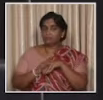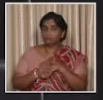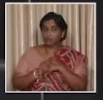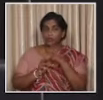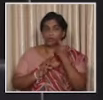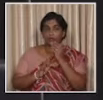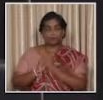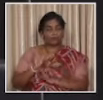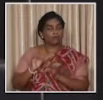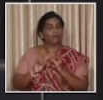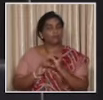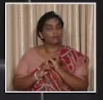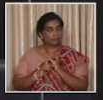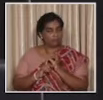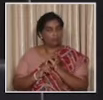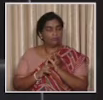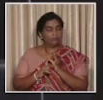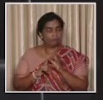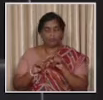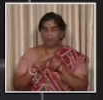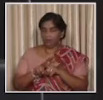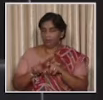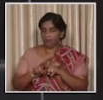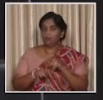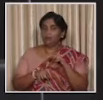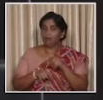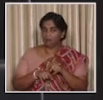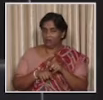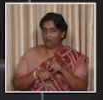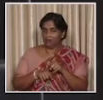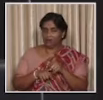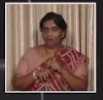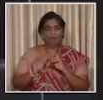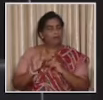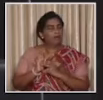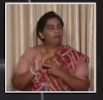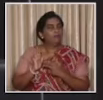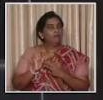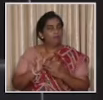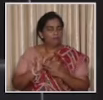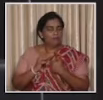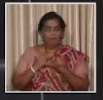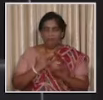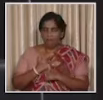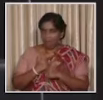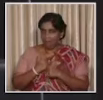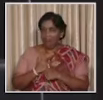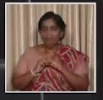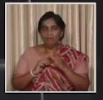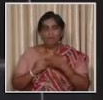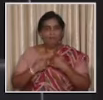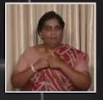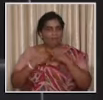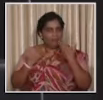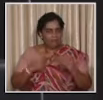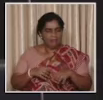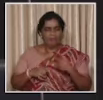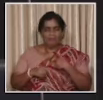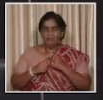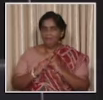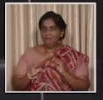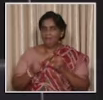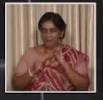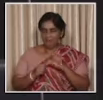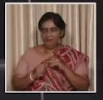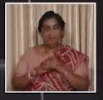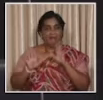මුදල් අමාත්‍යවරයා හැටියට මේ ව්‍යාපෘතිය සකස් කරලා අපිට ඉවර කරන්න අපි උත්සාහයක්